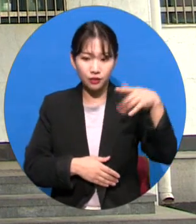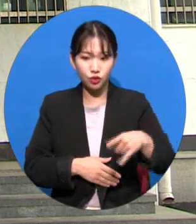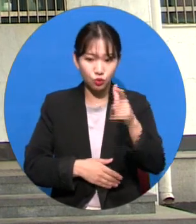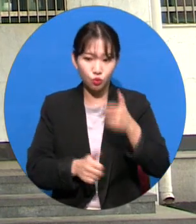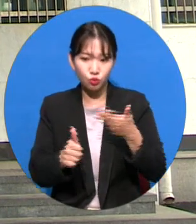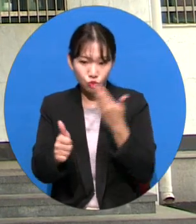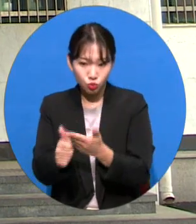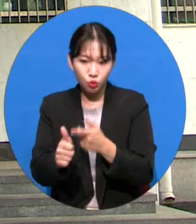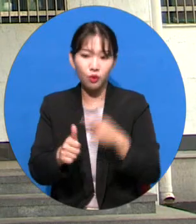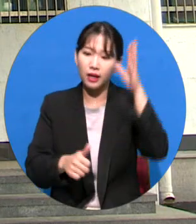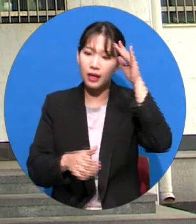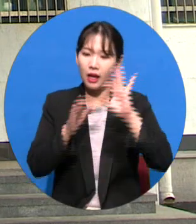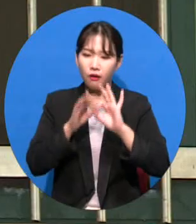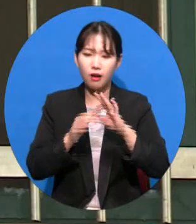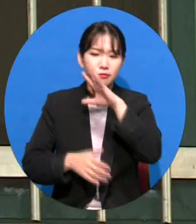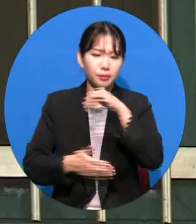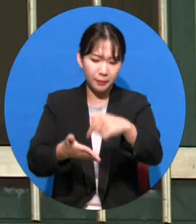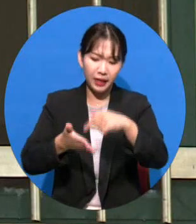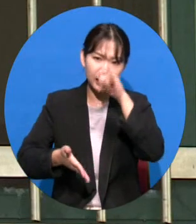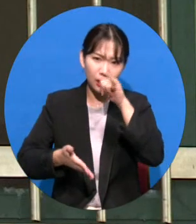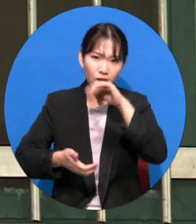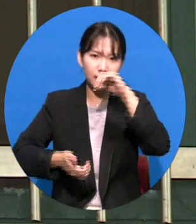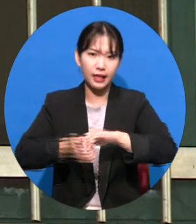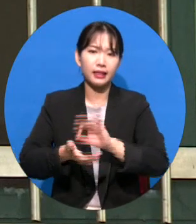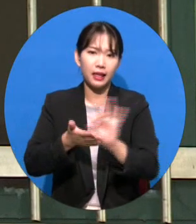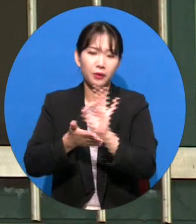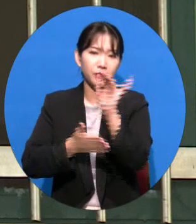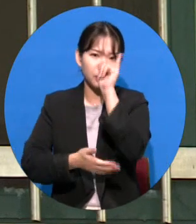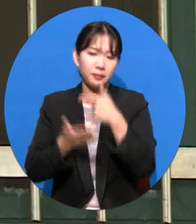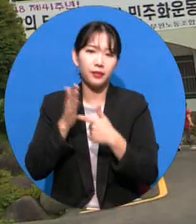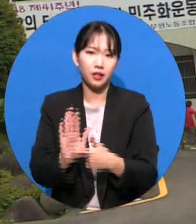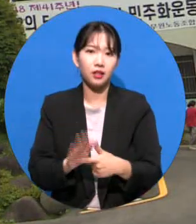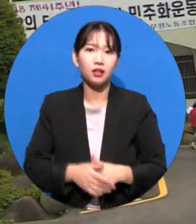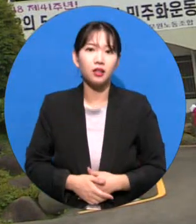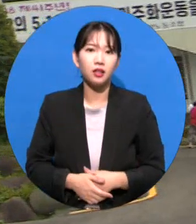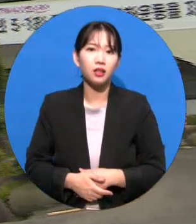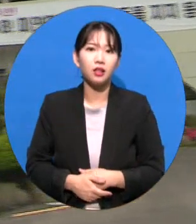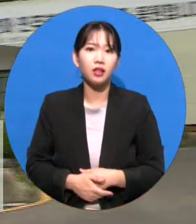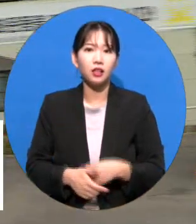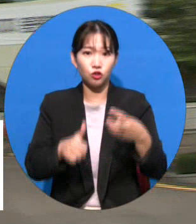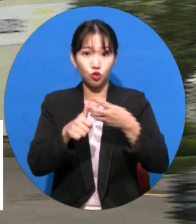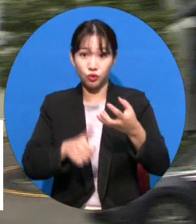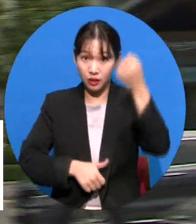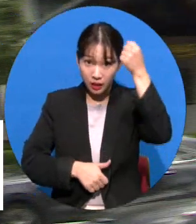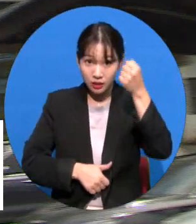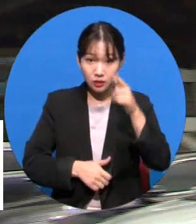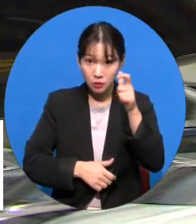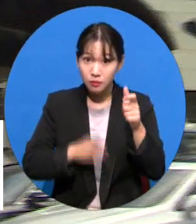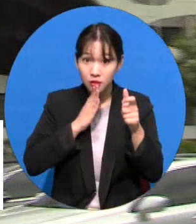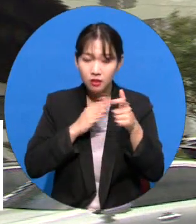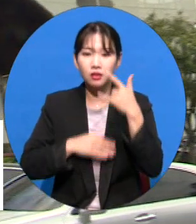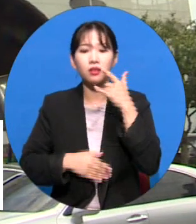주고 들깨 관련 민원이 들어올 경우 제한적으로 사용했다고 밝혔습니다. 그건 군 소유의 총이죠?